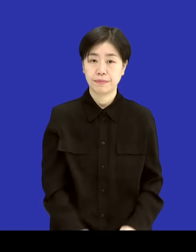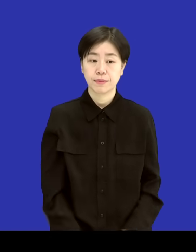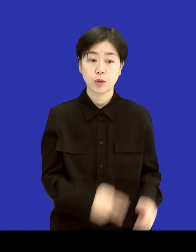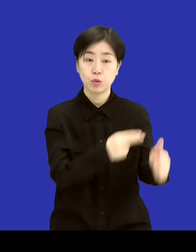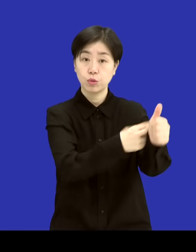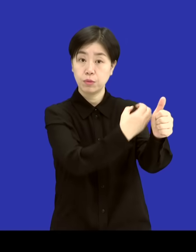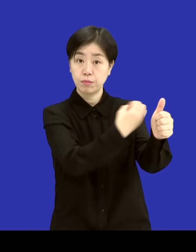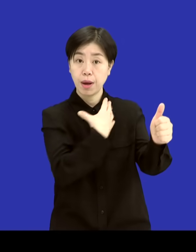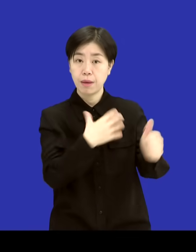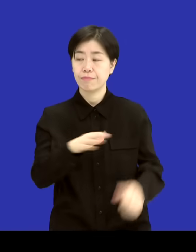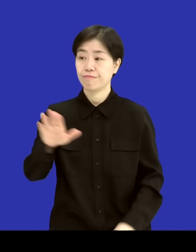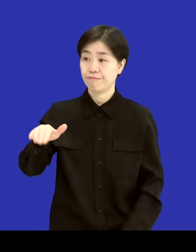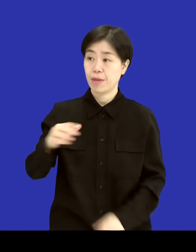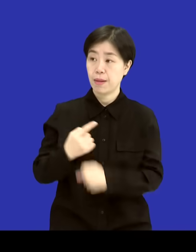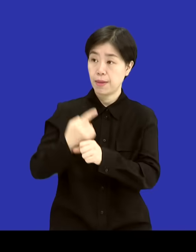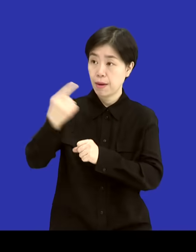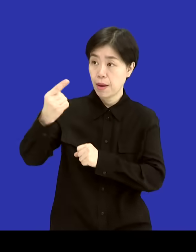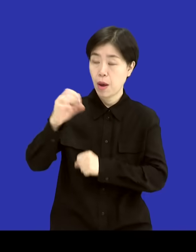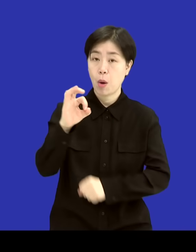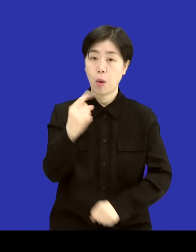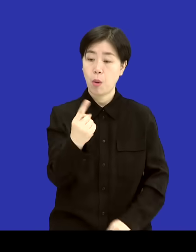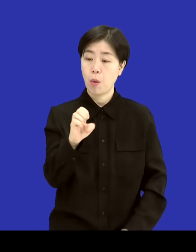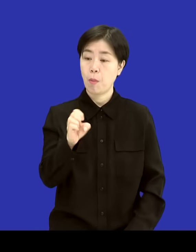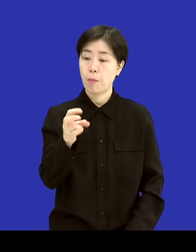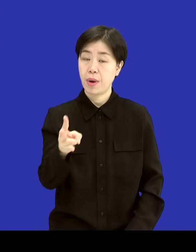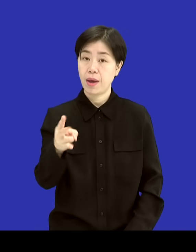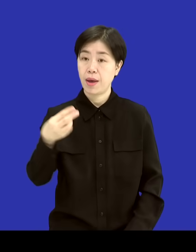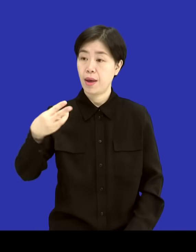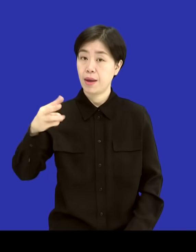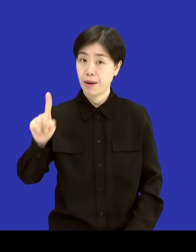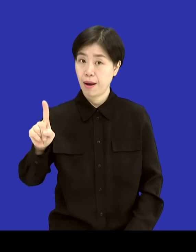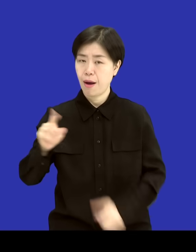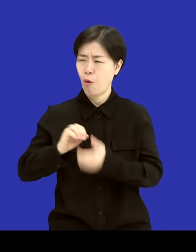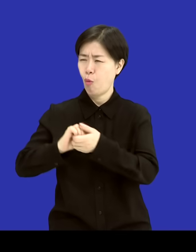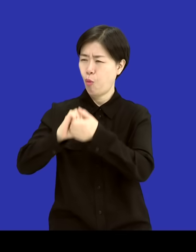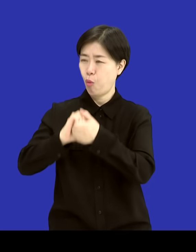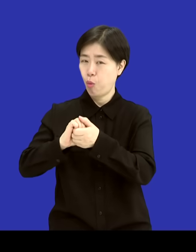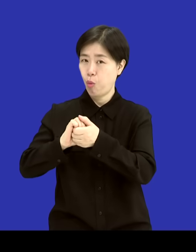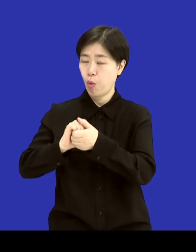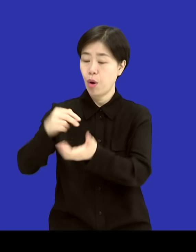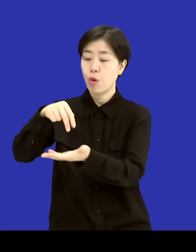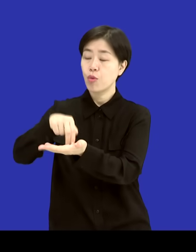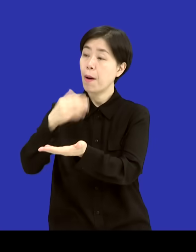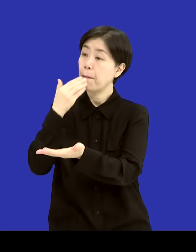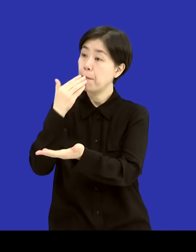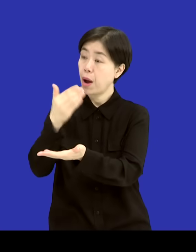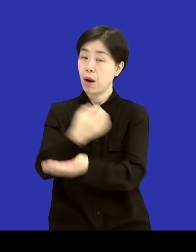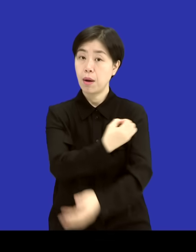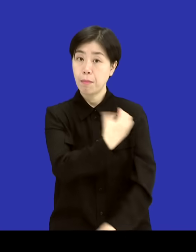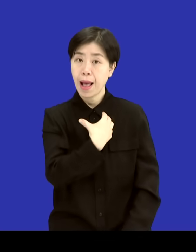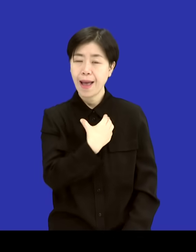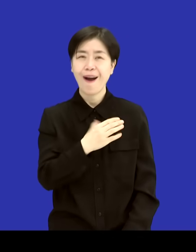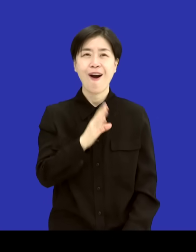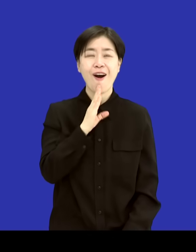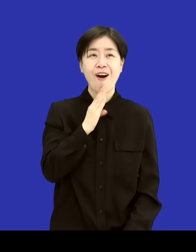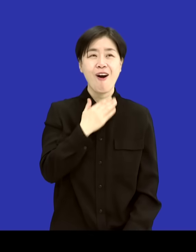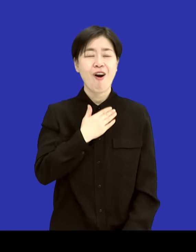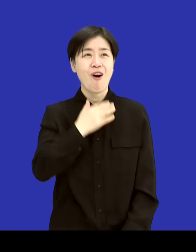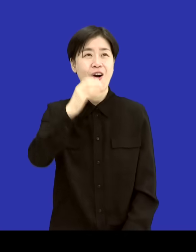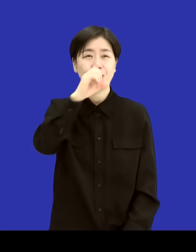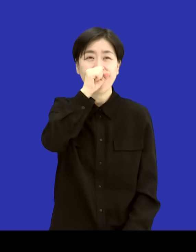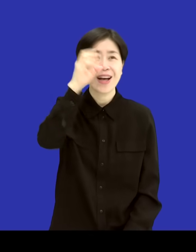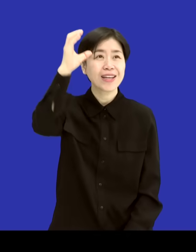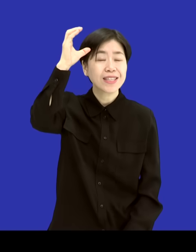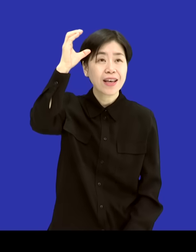오페라 무대에도 쓸 수 있을 것 같다. 그래서 너무 기대를 많이 하고 있었는데 저희 부모님께서 연락이